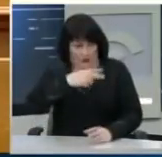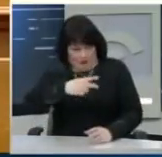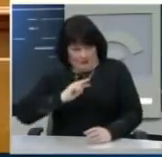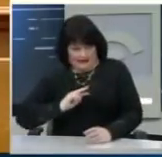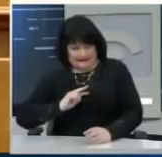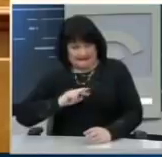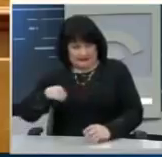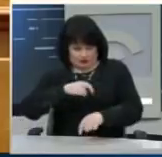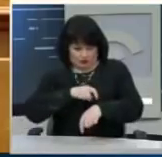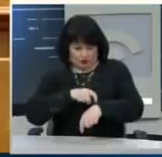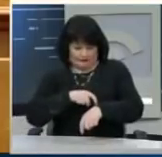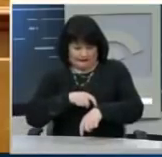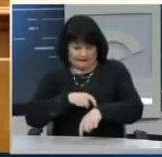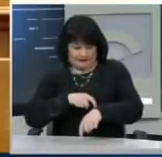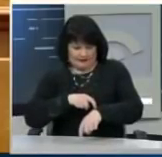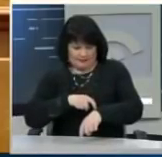Αυτή τη φορά